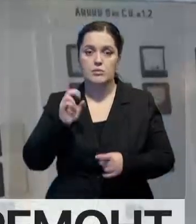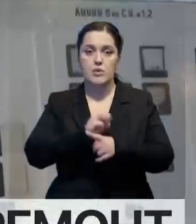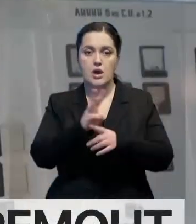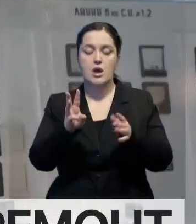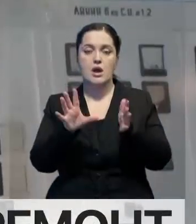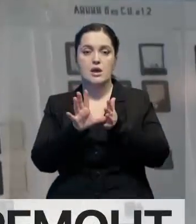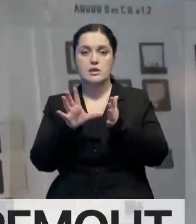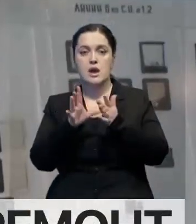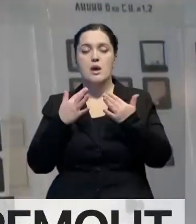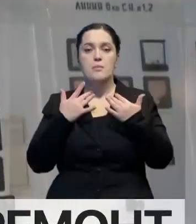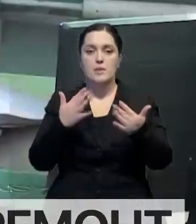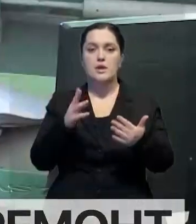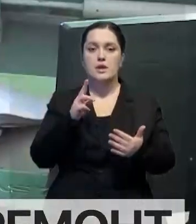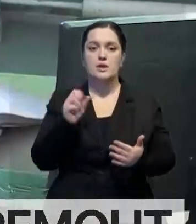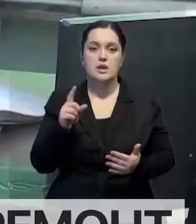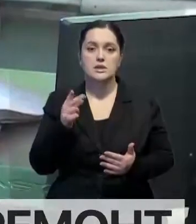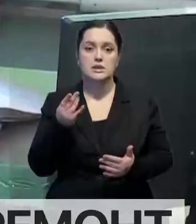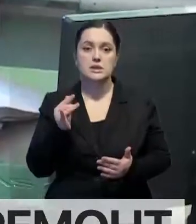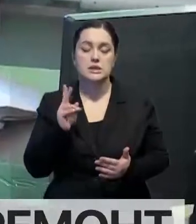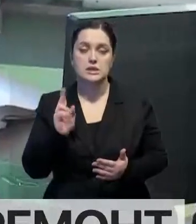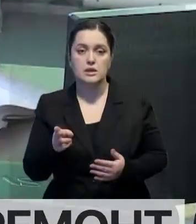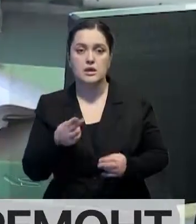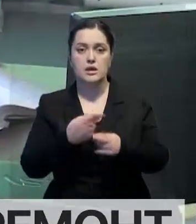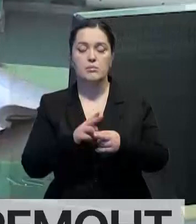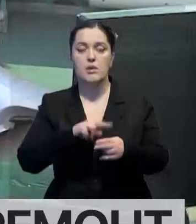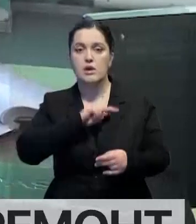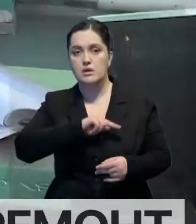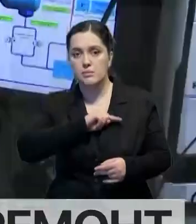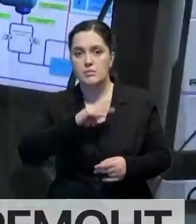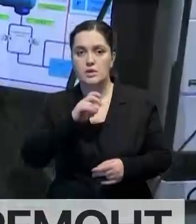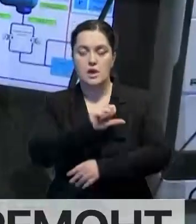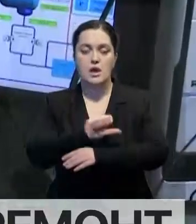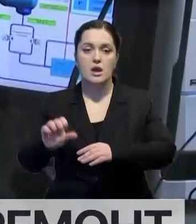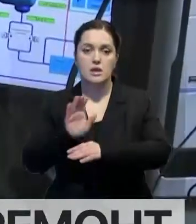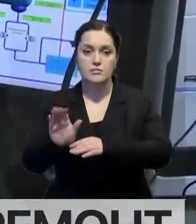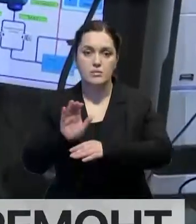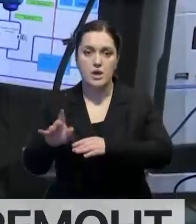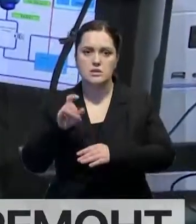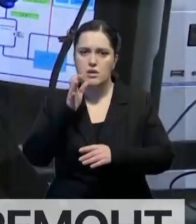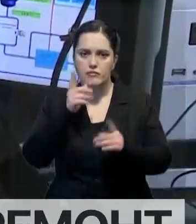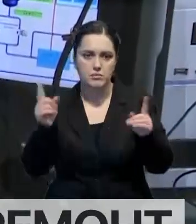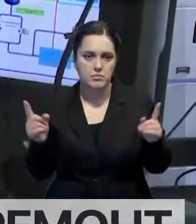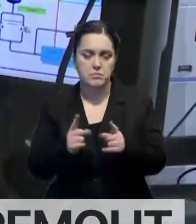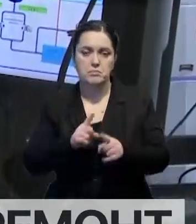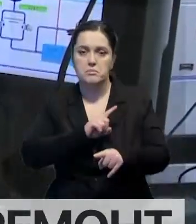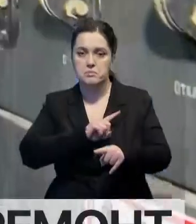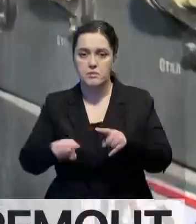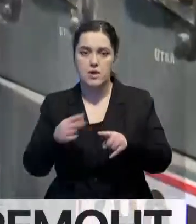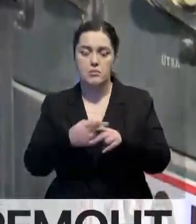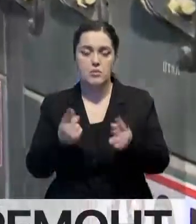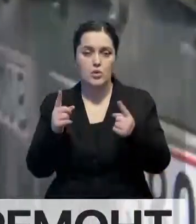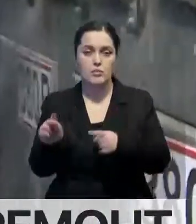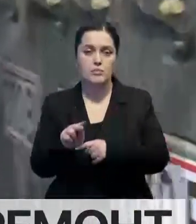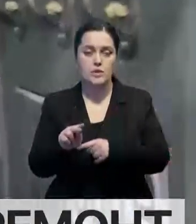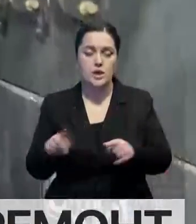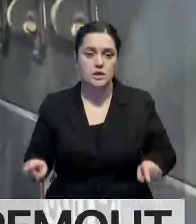энергопотребности производственного комплекса «Косынка» – уникального предприятия, работающего на экспорт. Так, за небывало короткие сроки проведена масштабная